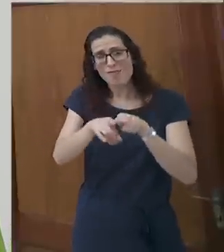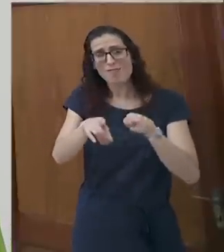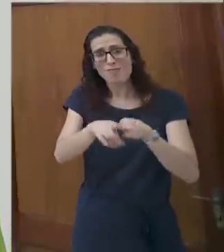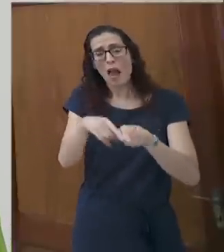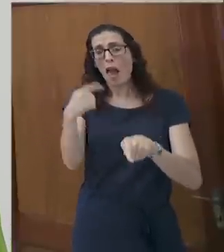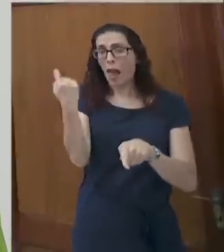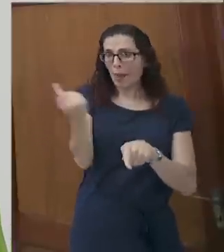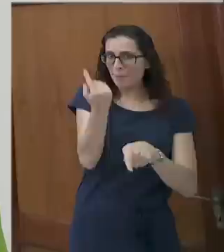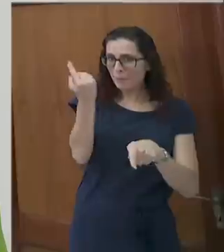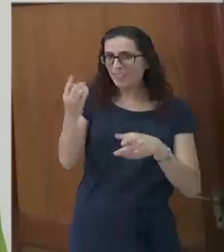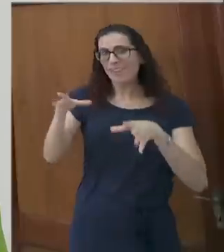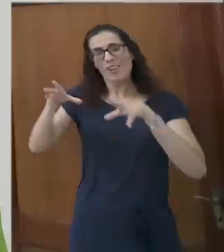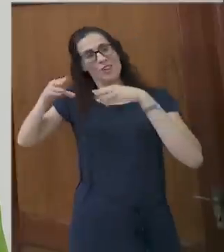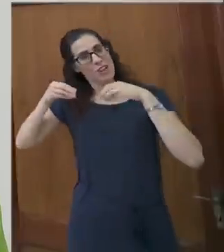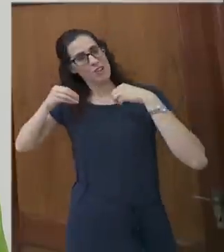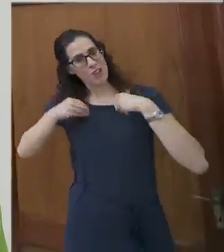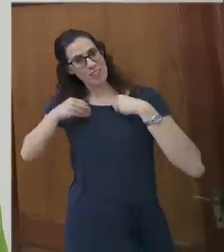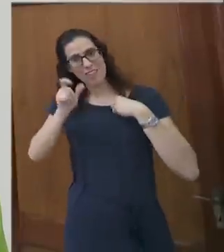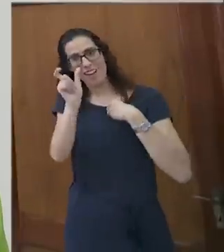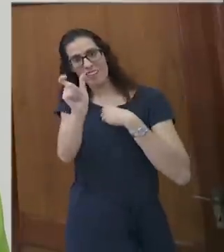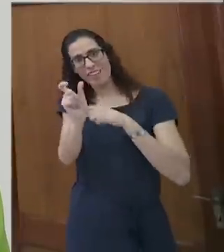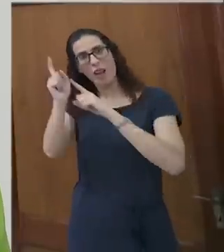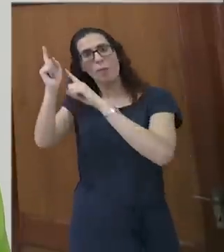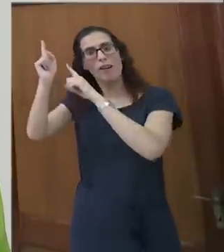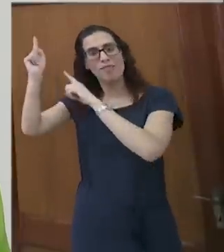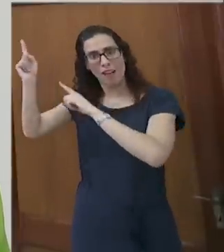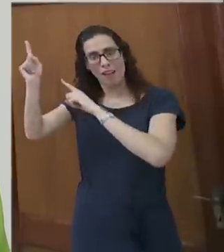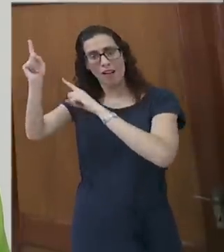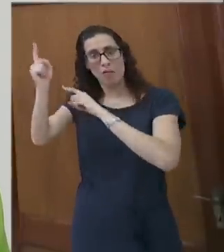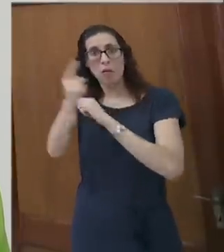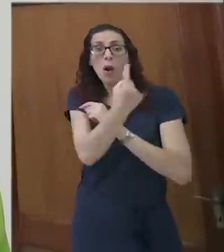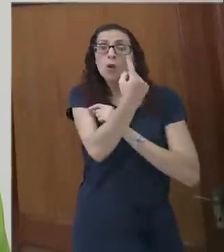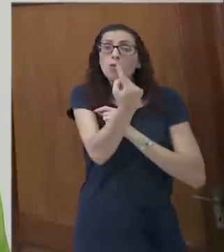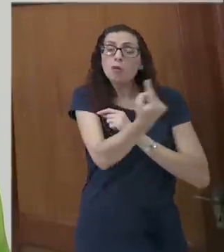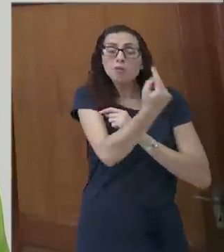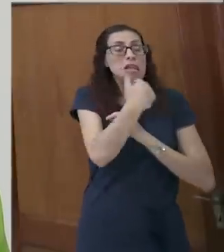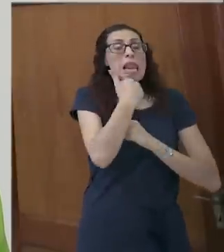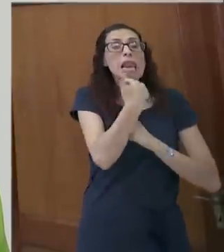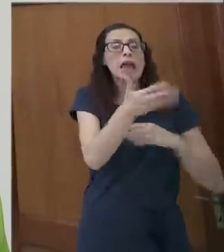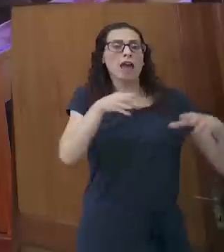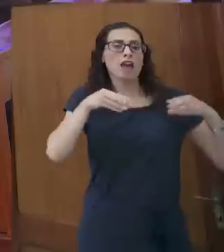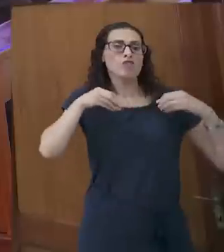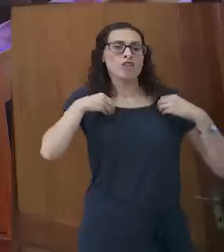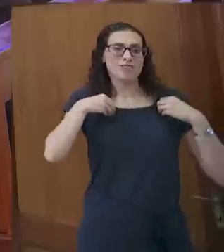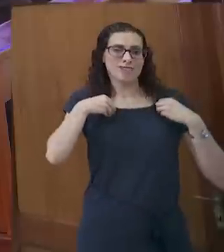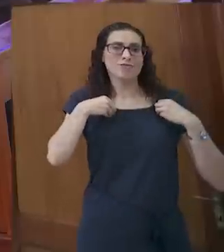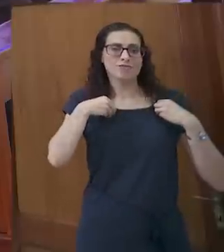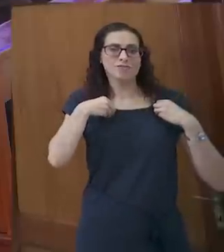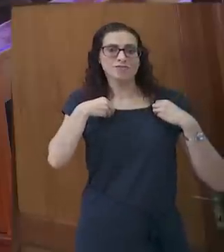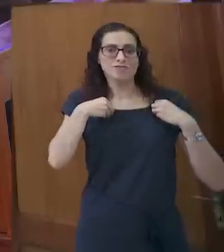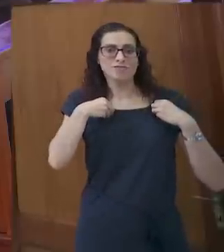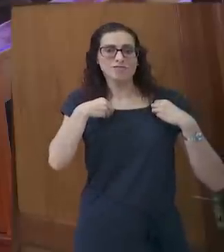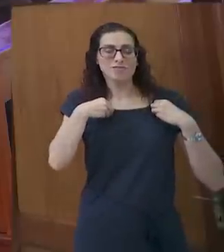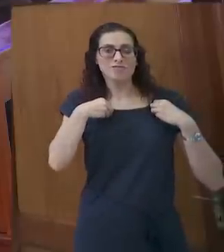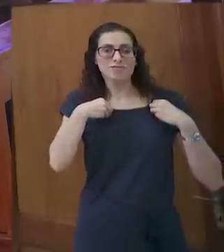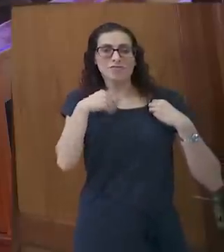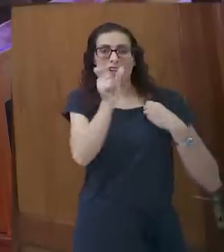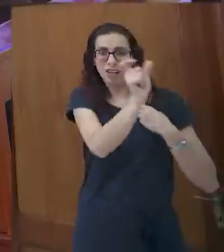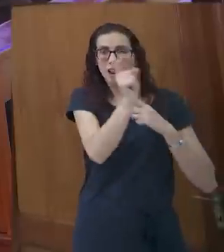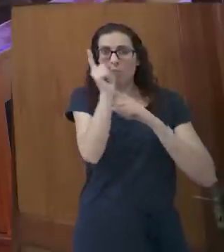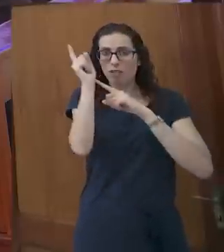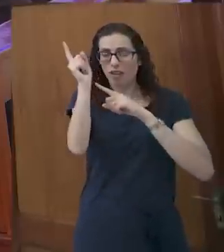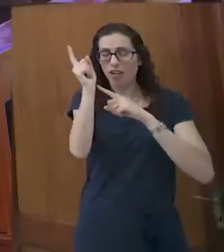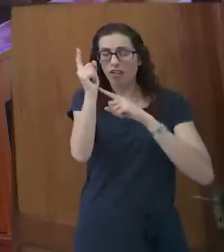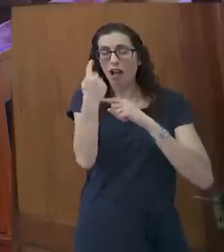jilqaħħa il-kelma tagħha u hemm min ma jaċċettajhiex, hemm min jirrifjuta.